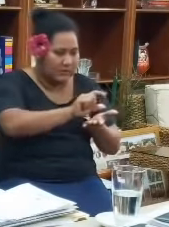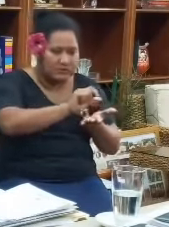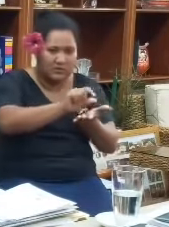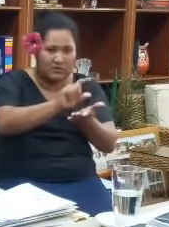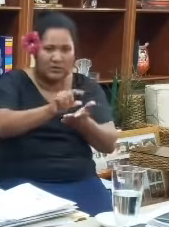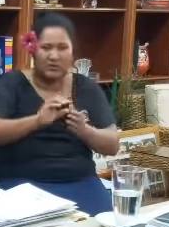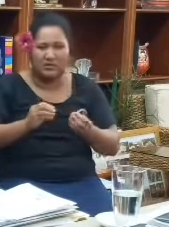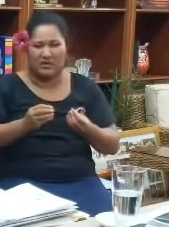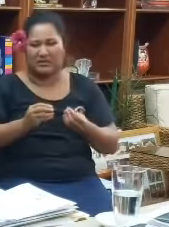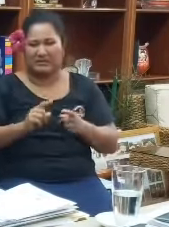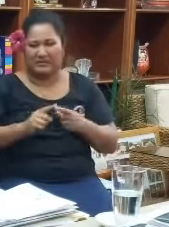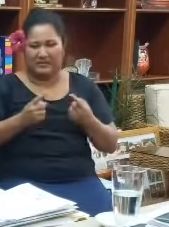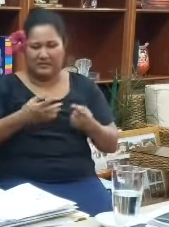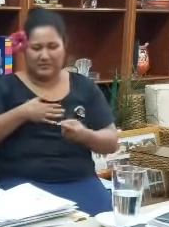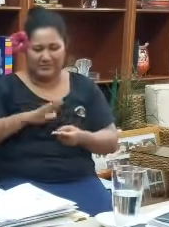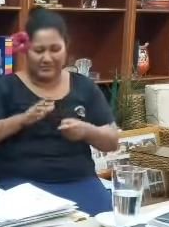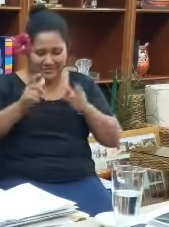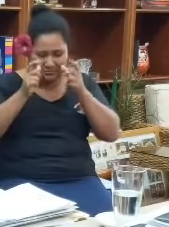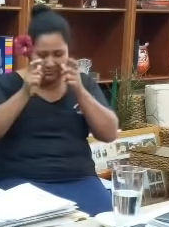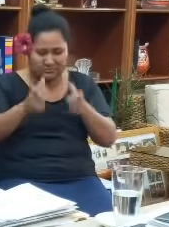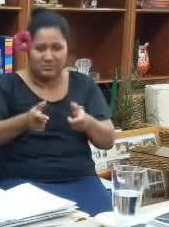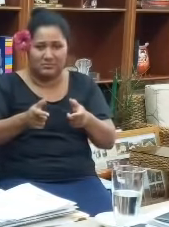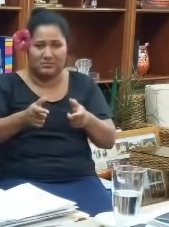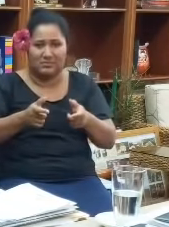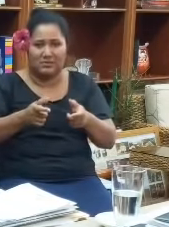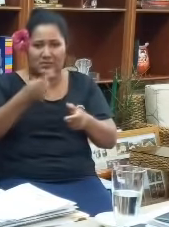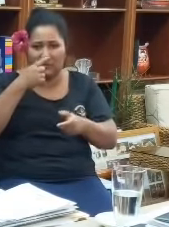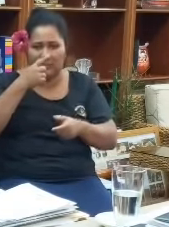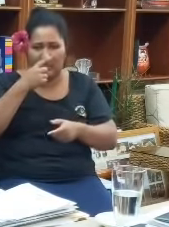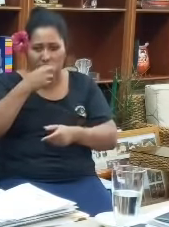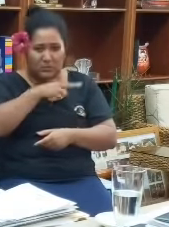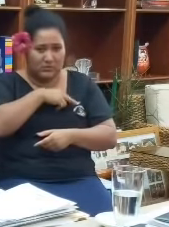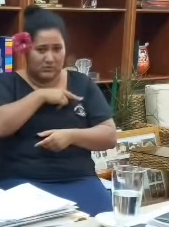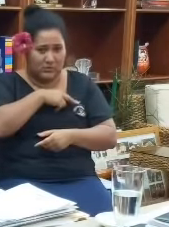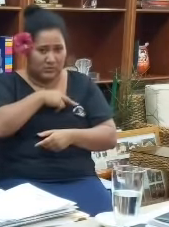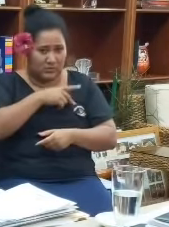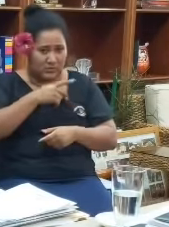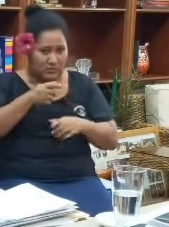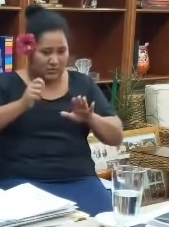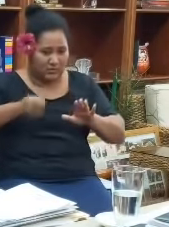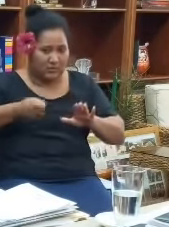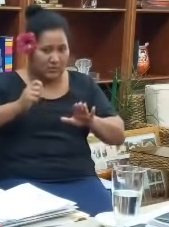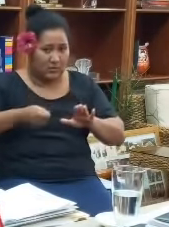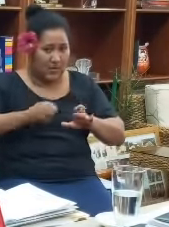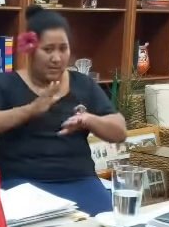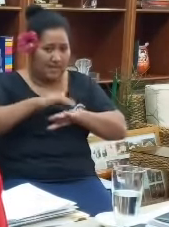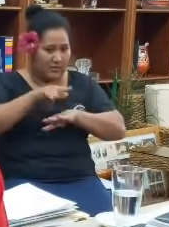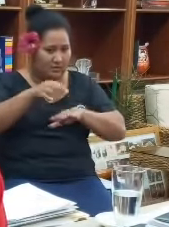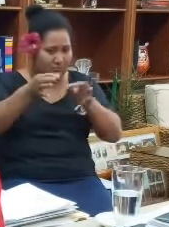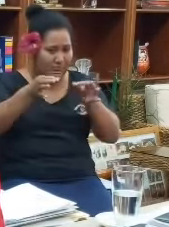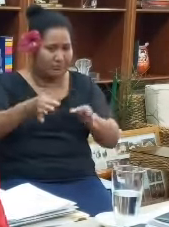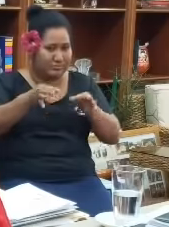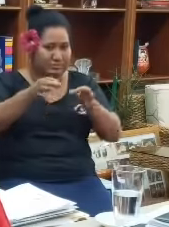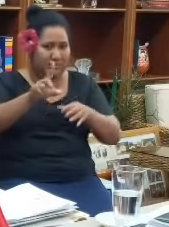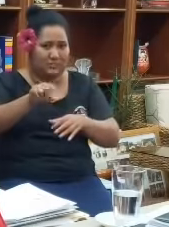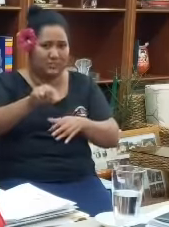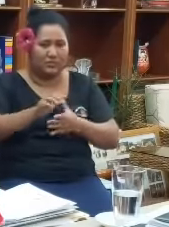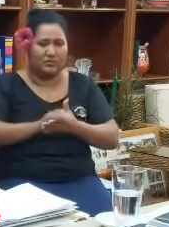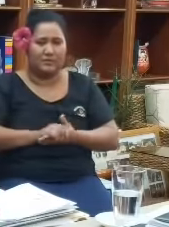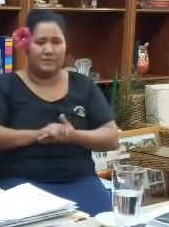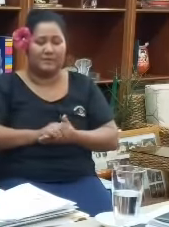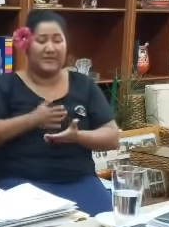ase me taona tu tilo fo ya e la to fam sino tu sembra to yunga ye fai